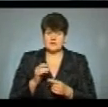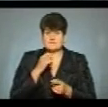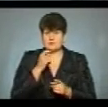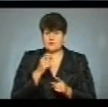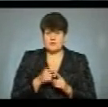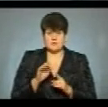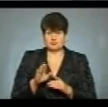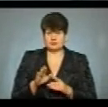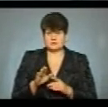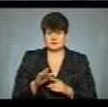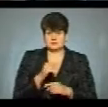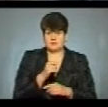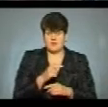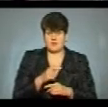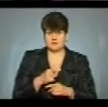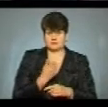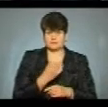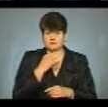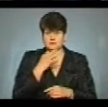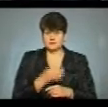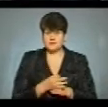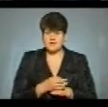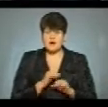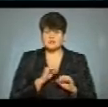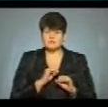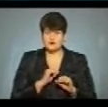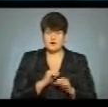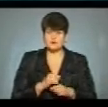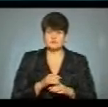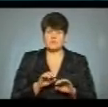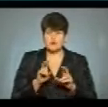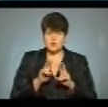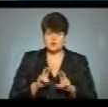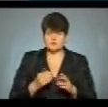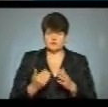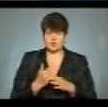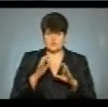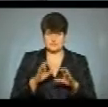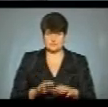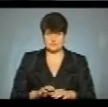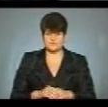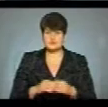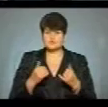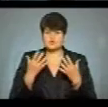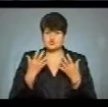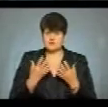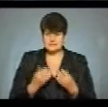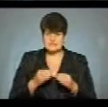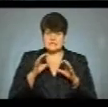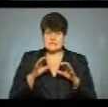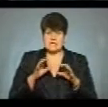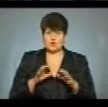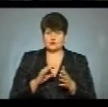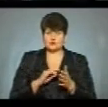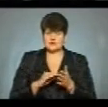відповідальність буде не на пасажирі, а на ньому. Адвокат Михайло Самоляк проаналізував новий закон. На сьогоднішній день